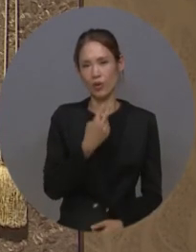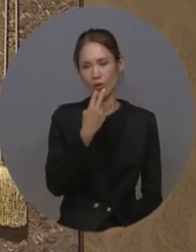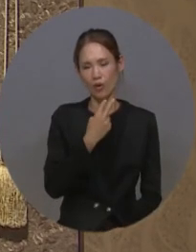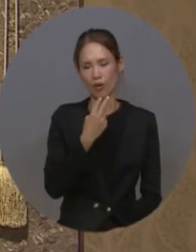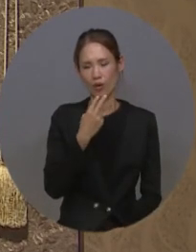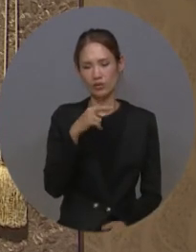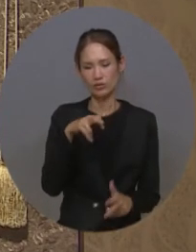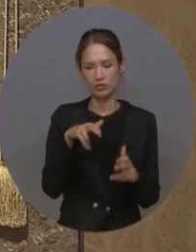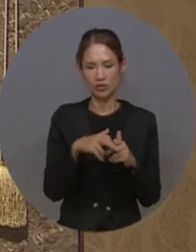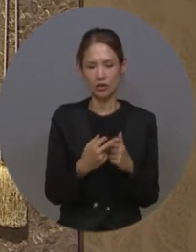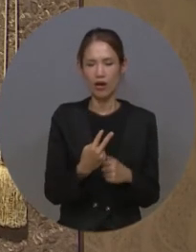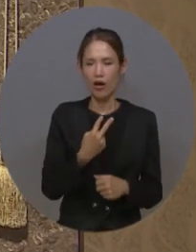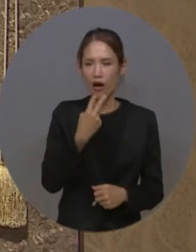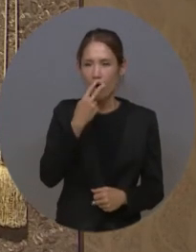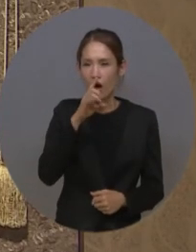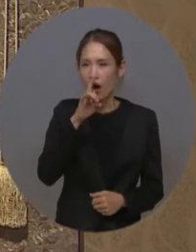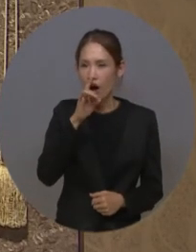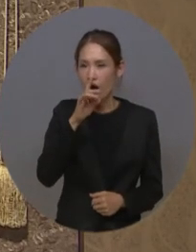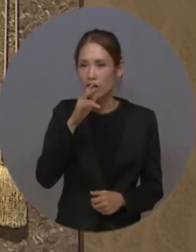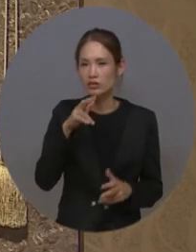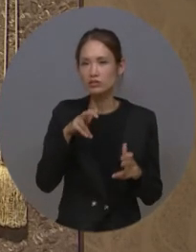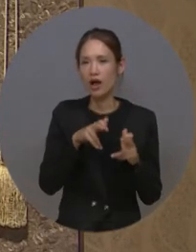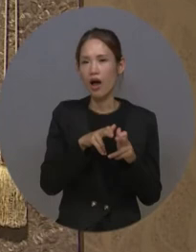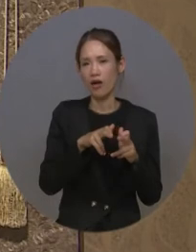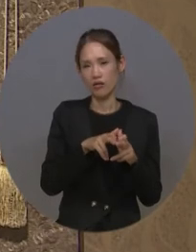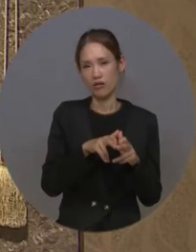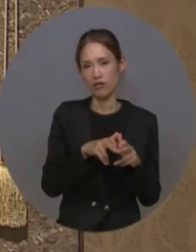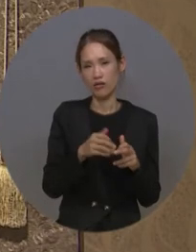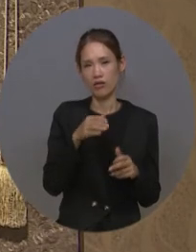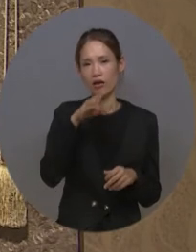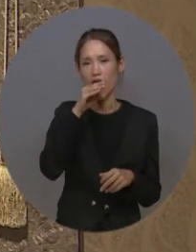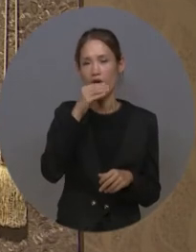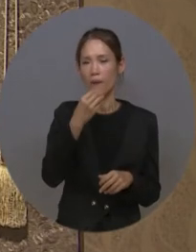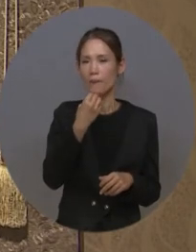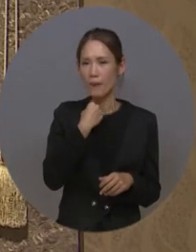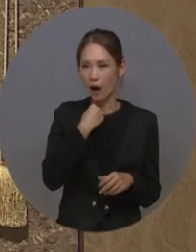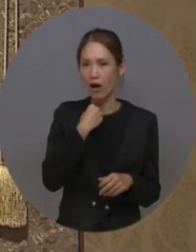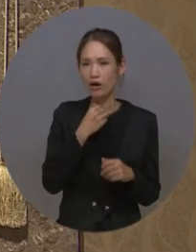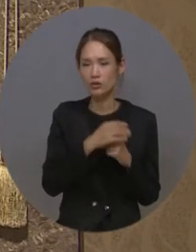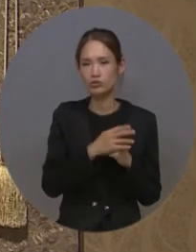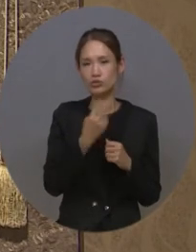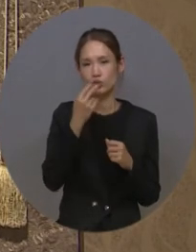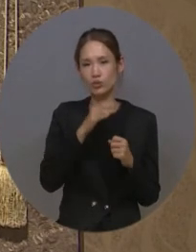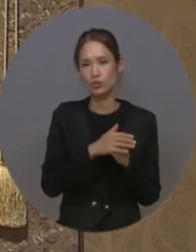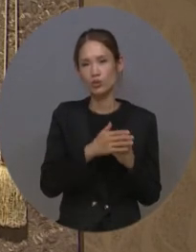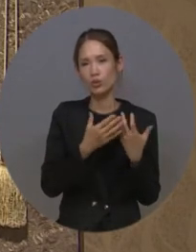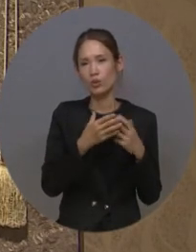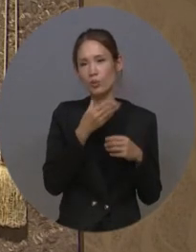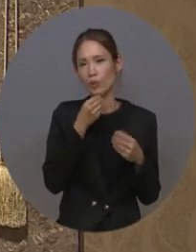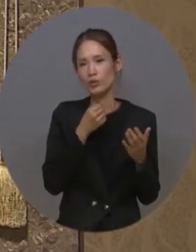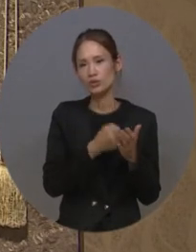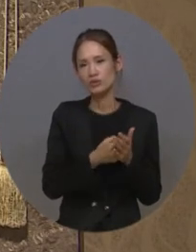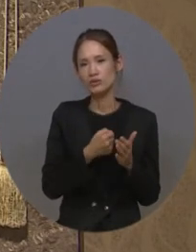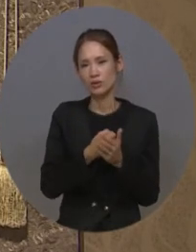네. 혀가 막아서 기도를 숨을 못 쉬게 하는 요것도 복지용품으로 지금 지정이